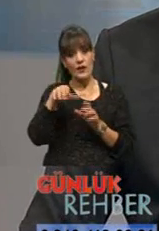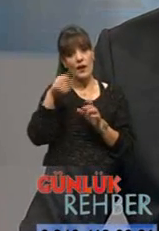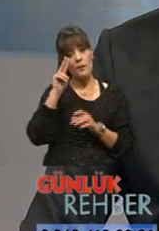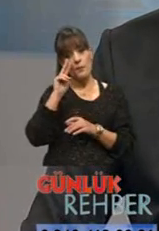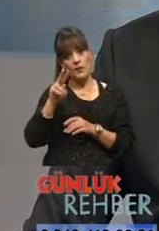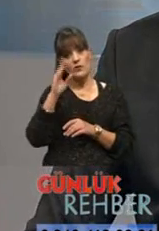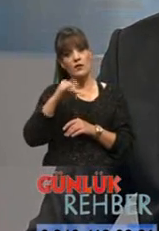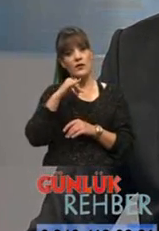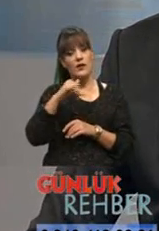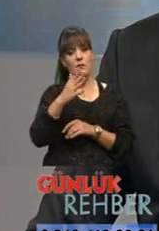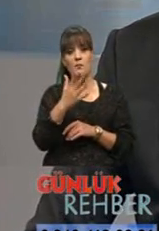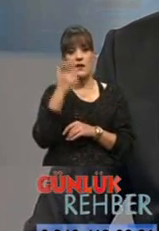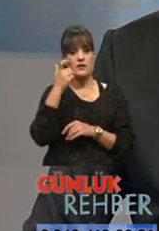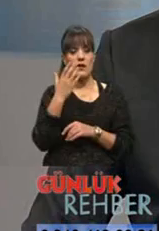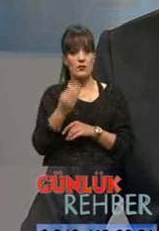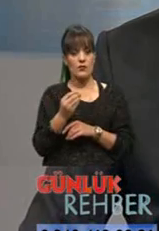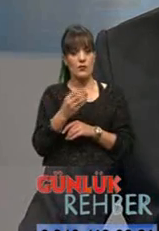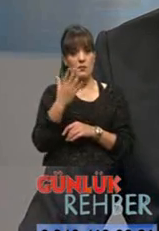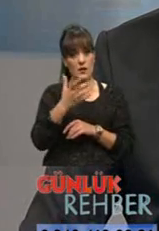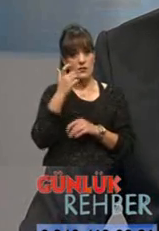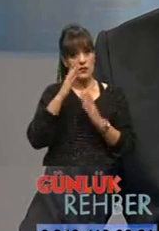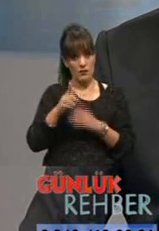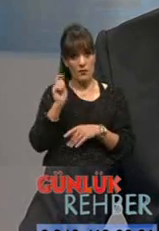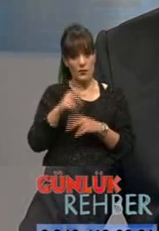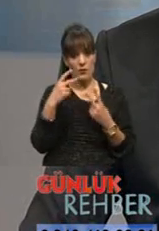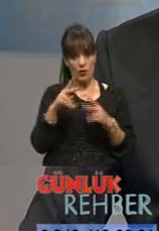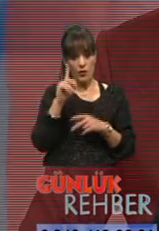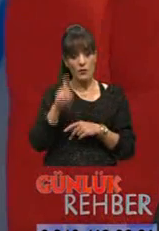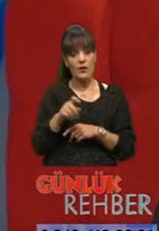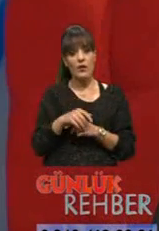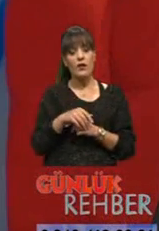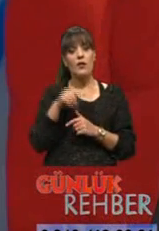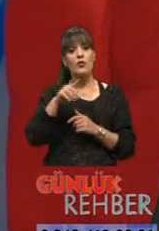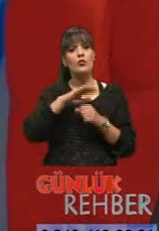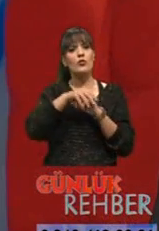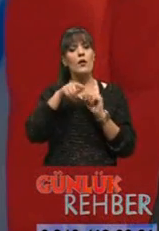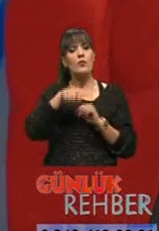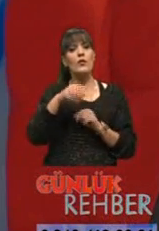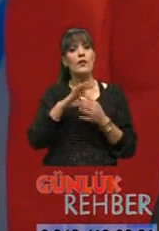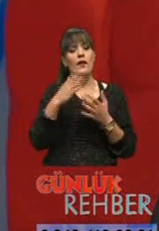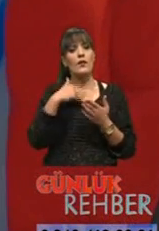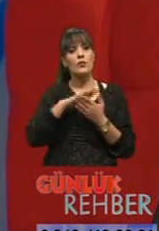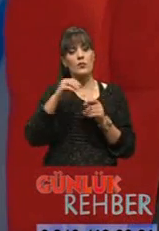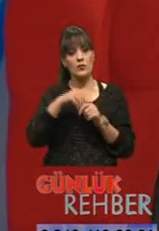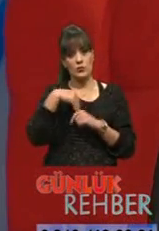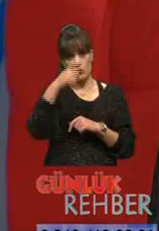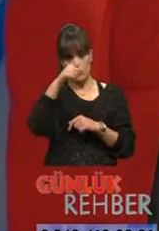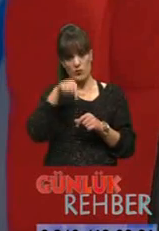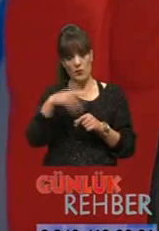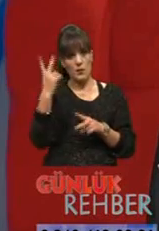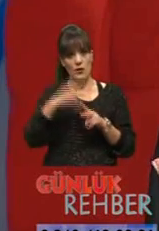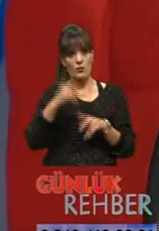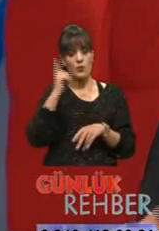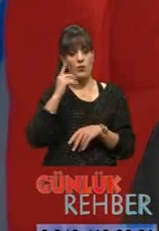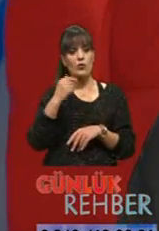alırsak yaklaşık 5 saat sürüyor. 5 saat sürebilir öyle mi? Wow. Peki dünyada nedir bu DJ'liğin durumu? Bizde mi bu bir anda böyle dünyada